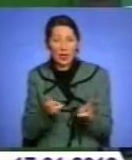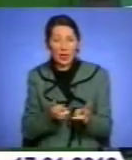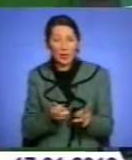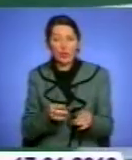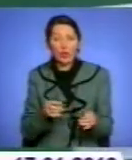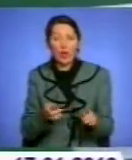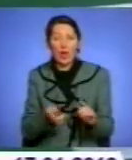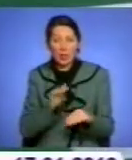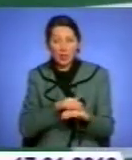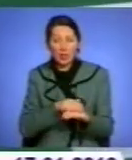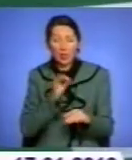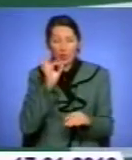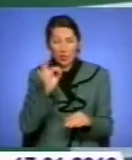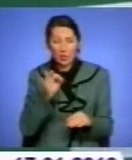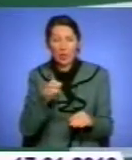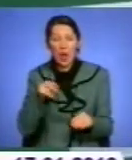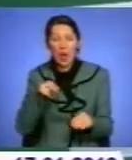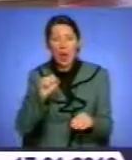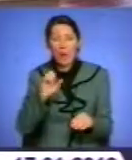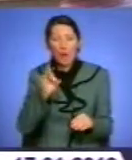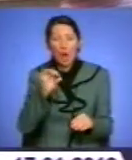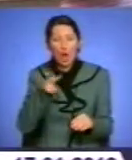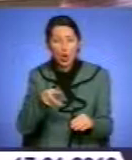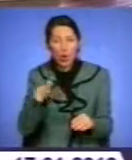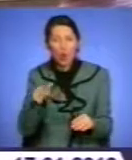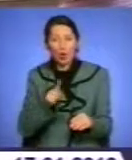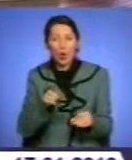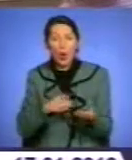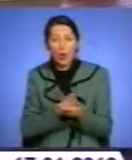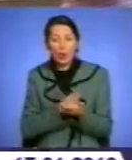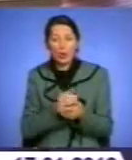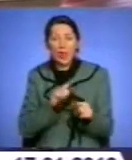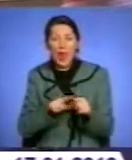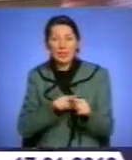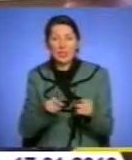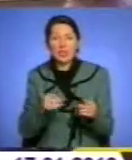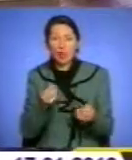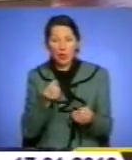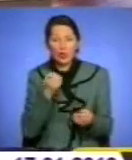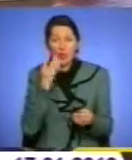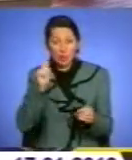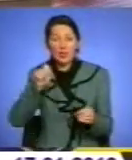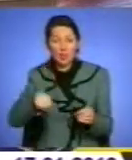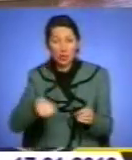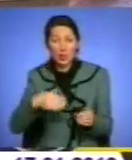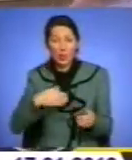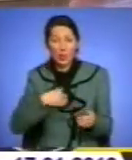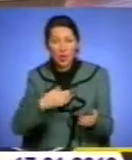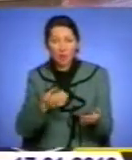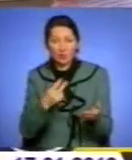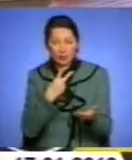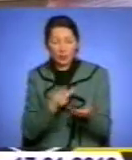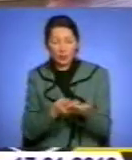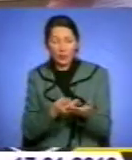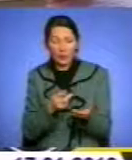до послуги «Екстрені гроші». І коли вони в той момент, коли вони клали трубку, я вже подивилася, мені прийшла зворотні смс-ка, що з мого